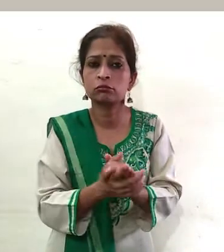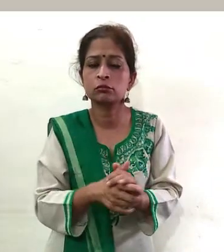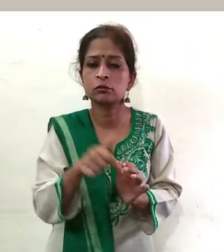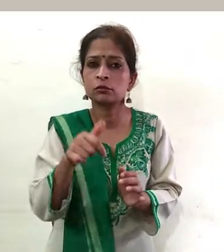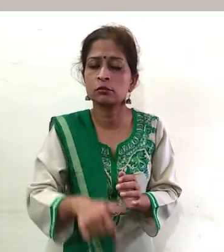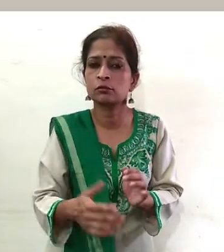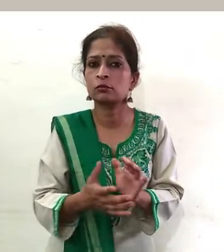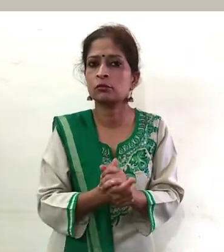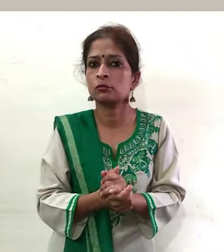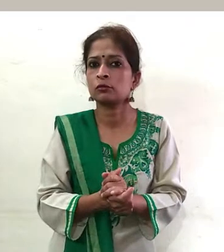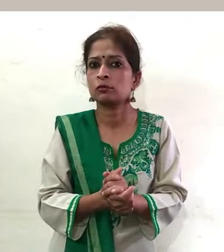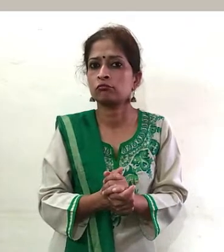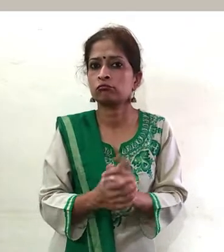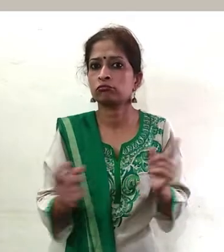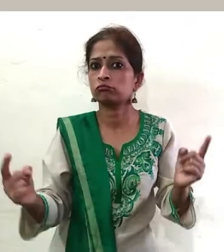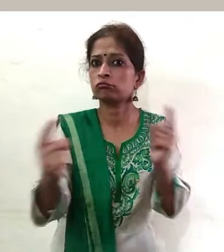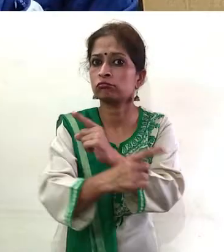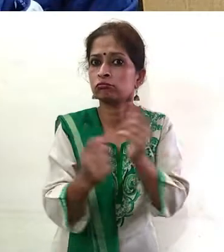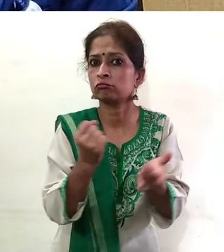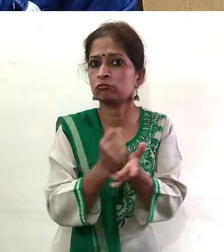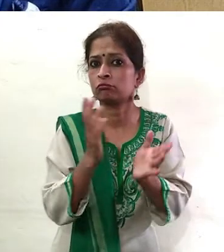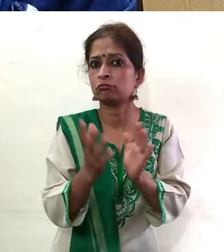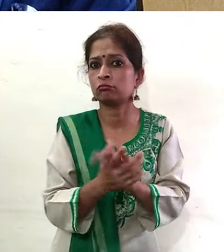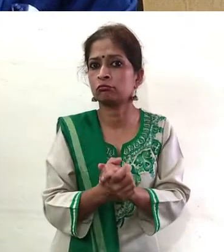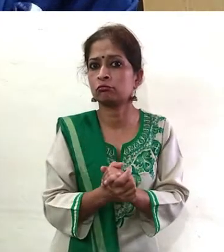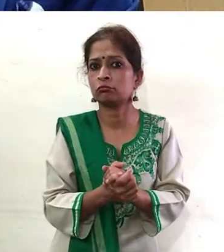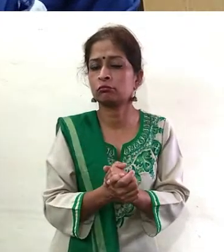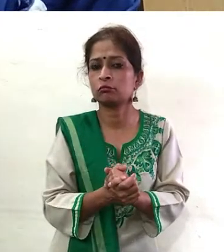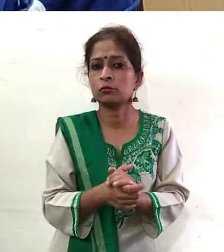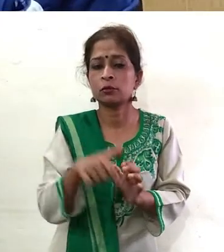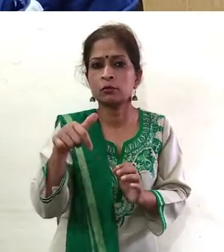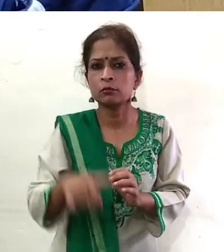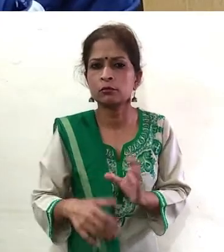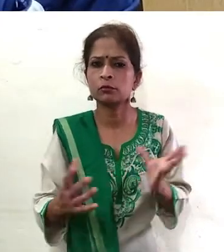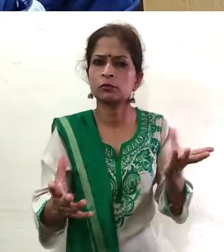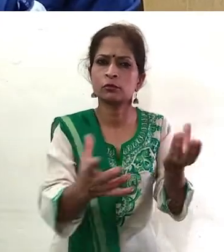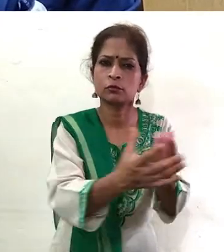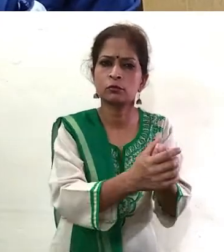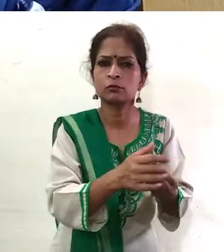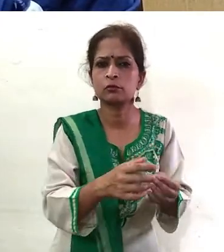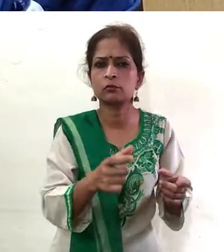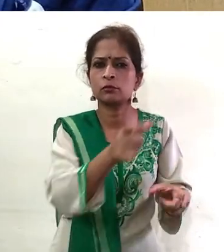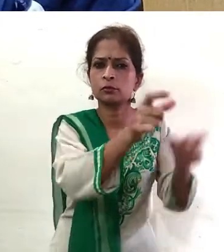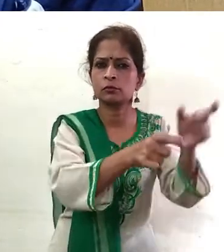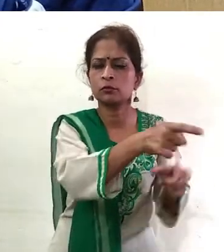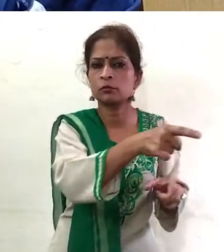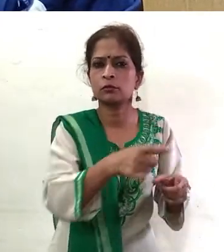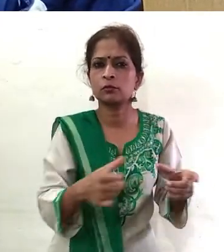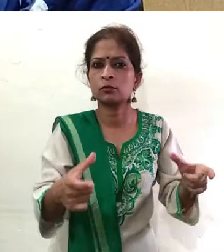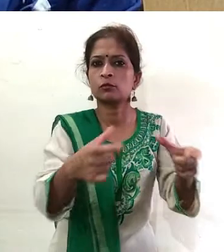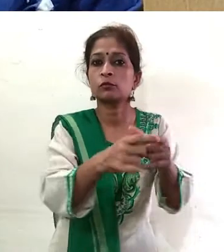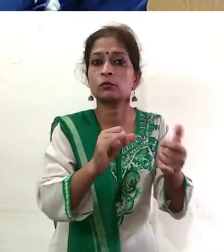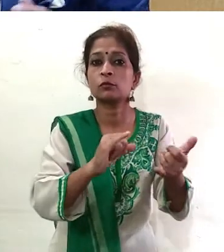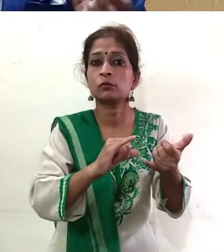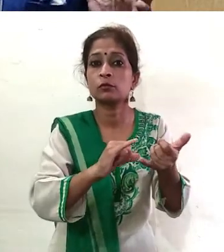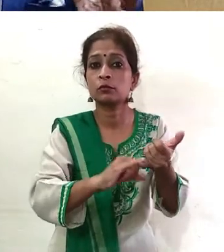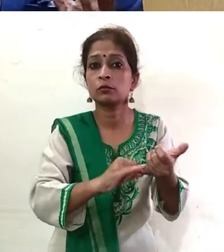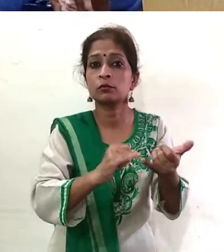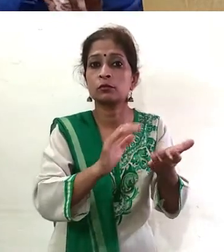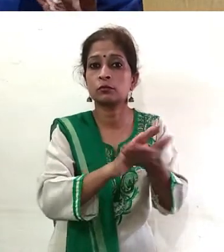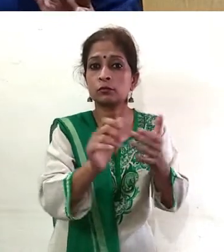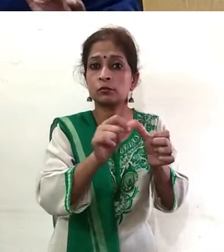इसका मतलब धो लेना चाहिए और सूखी सब्जी में शकुनी सबसे बुद्धिमान था इसलिए सब ने यह तय किया